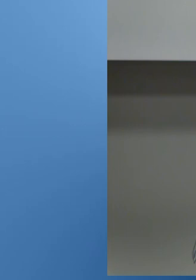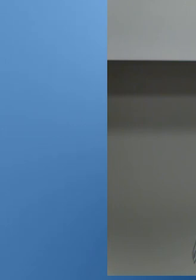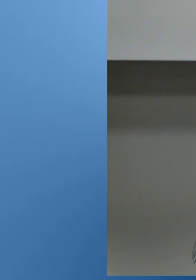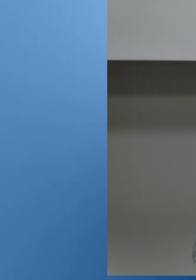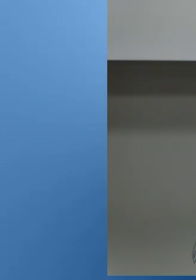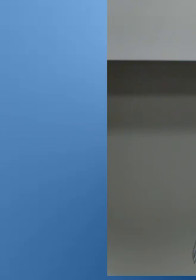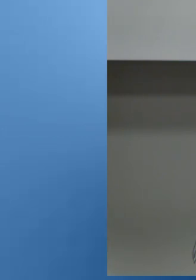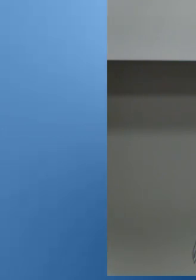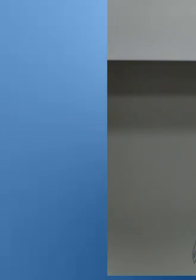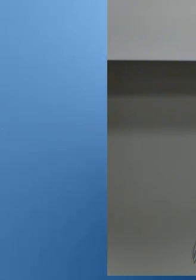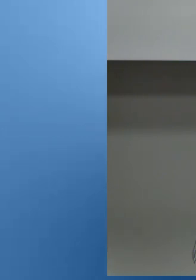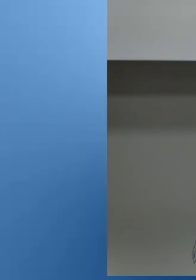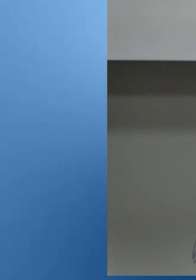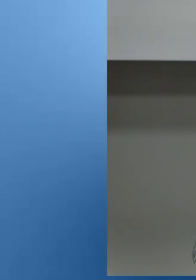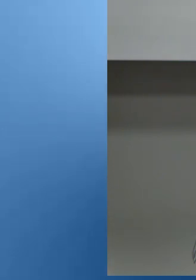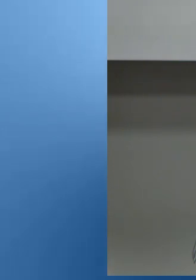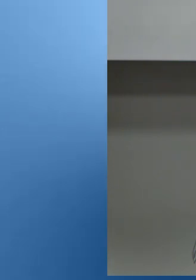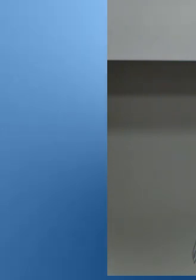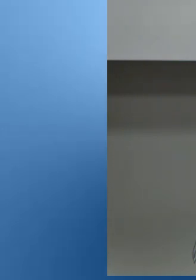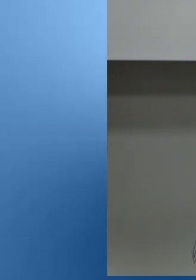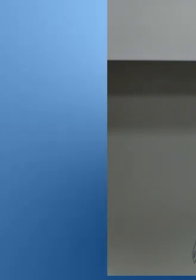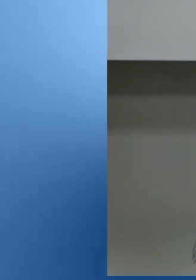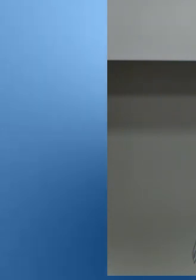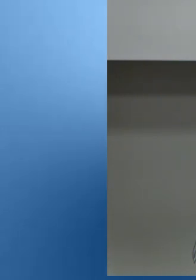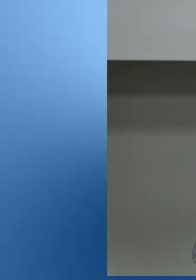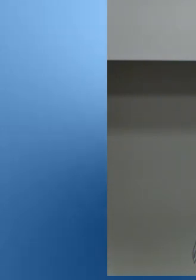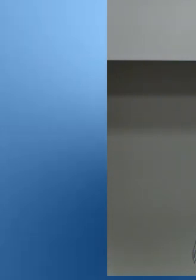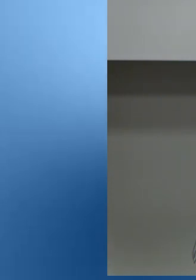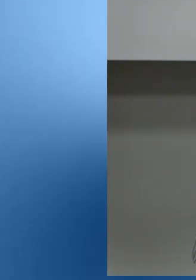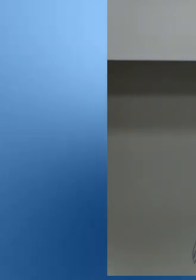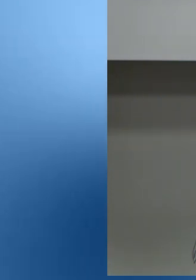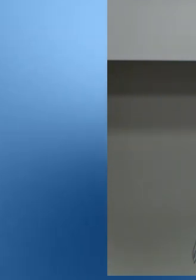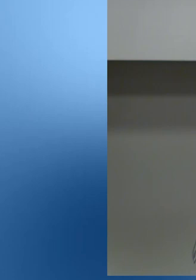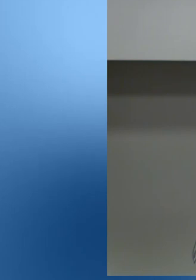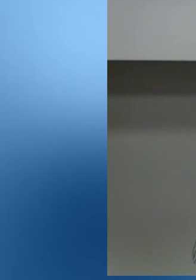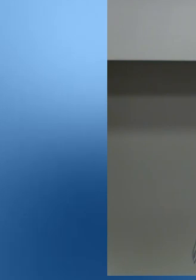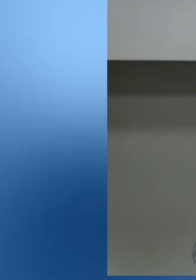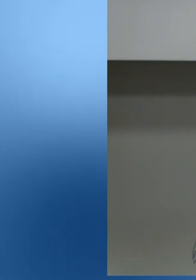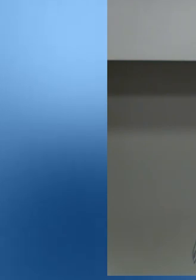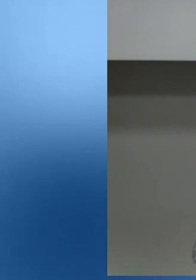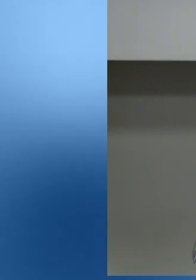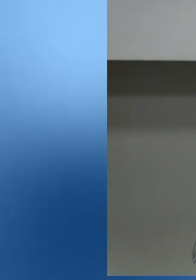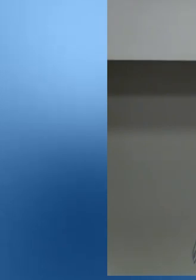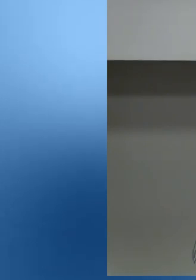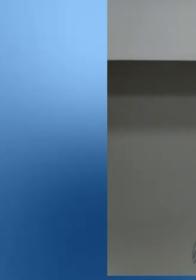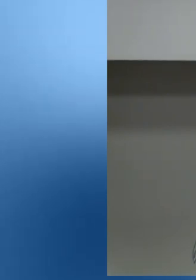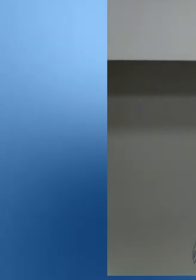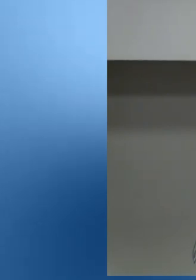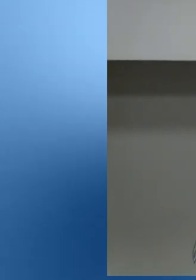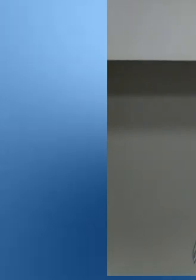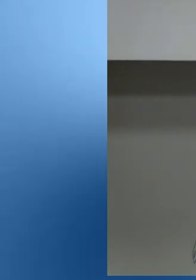pédiatrique pardon même vote même vote libération adoptée la